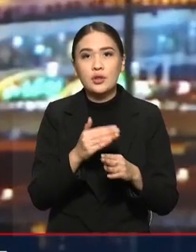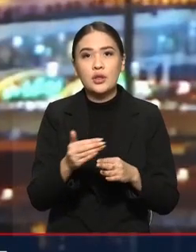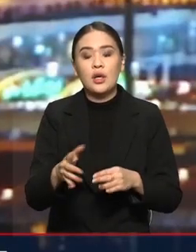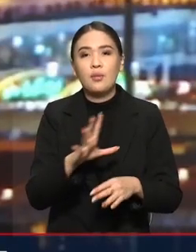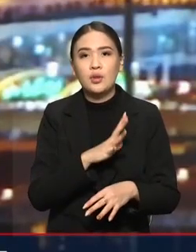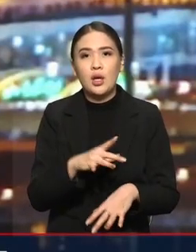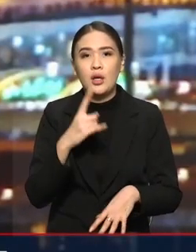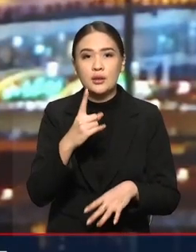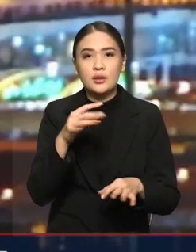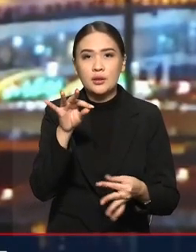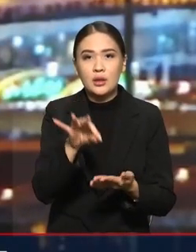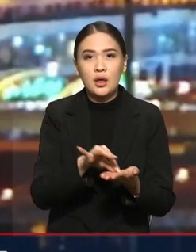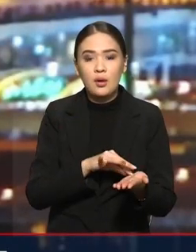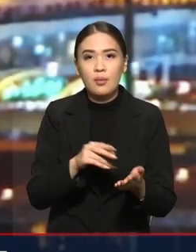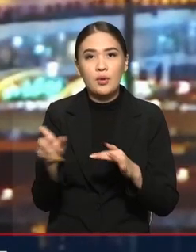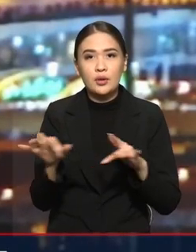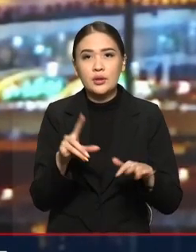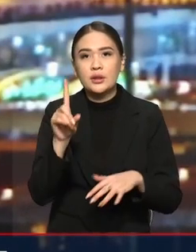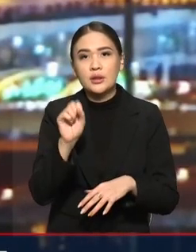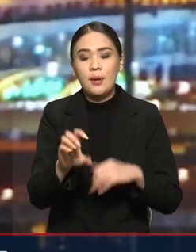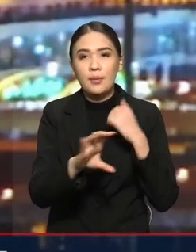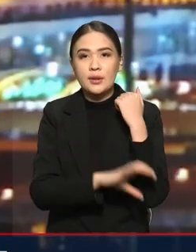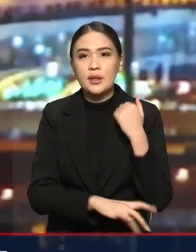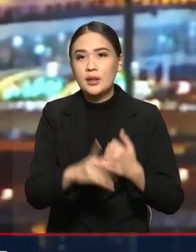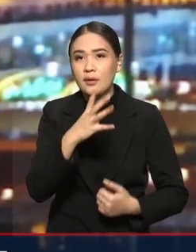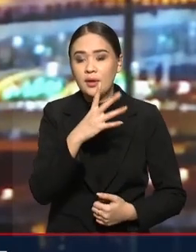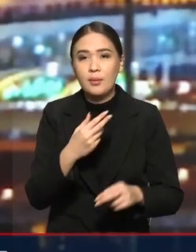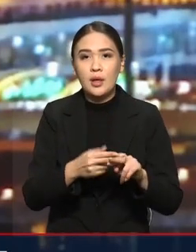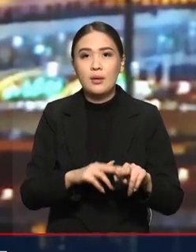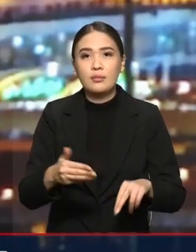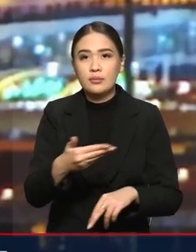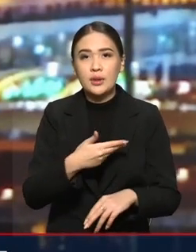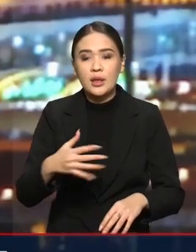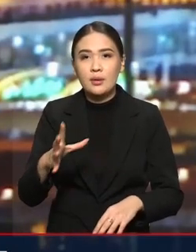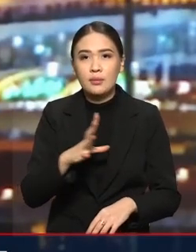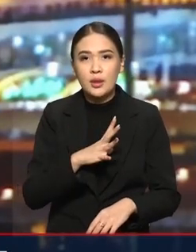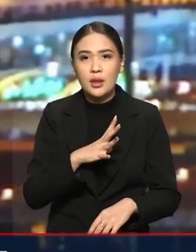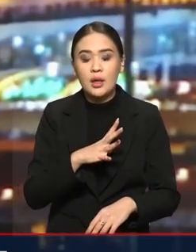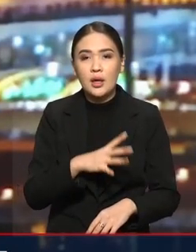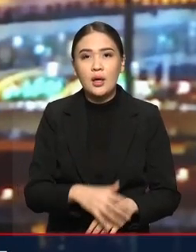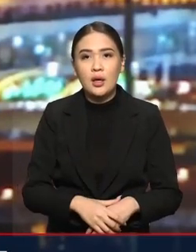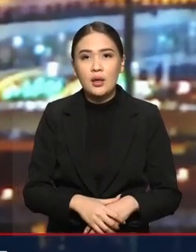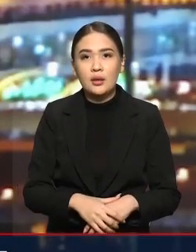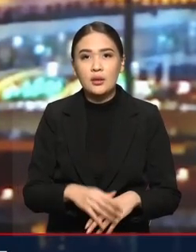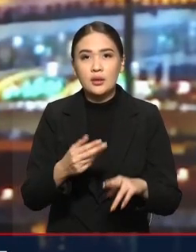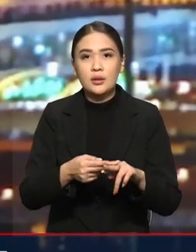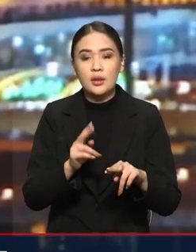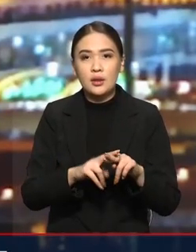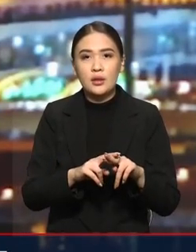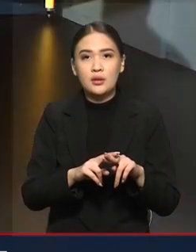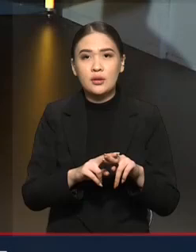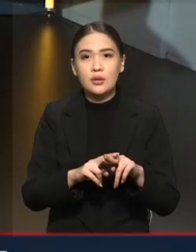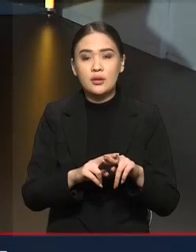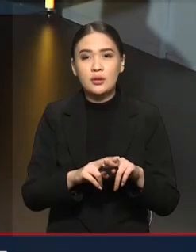11 раундов переговоров было проведено за последнее время мы пришли к этой цене